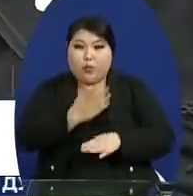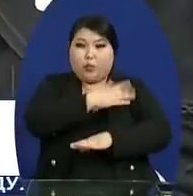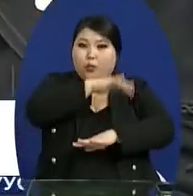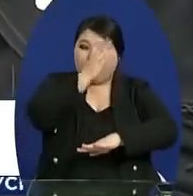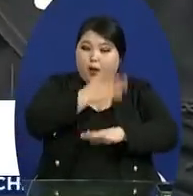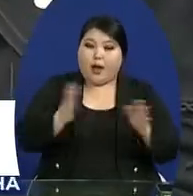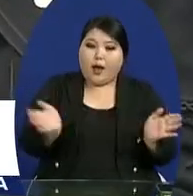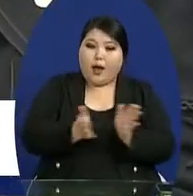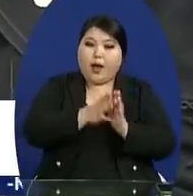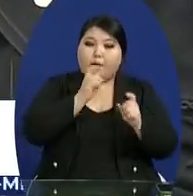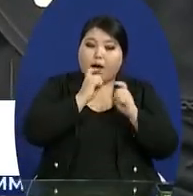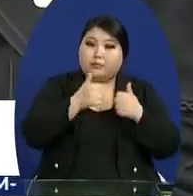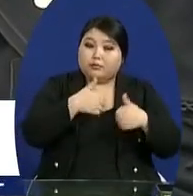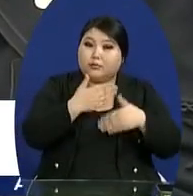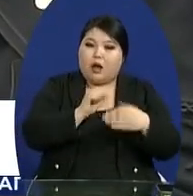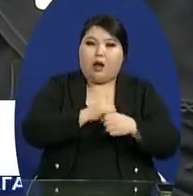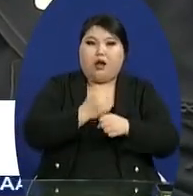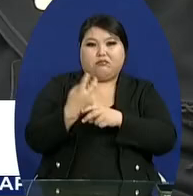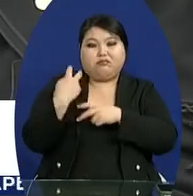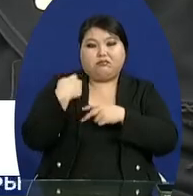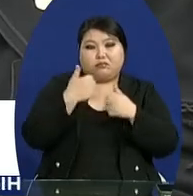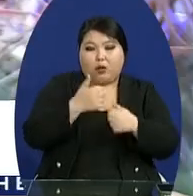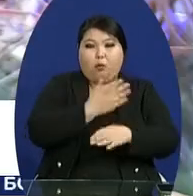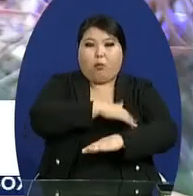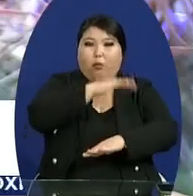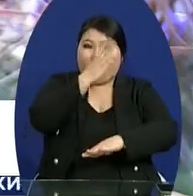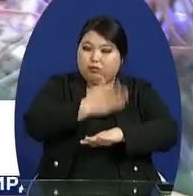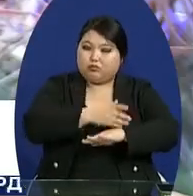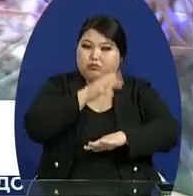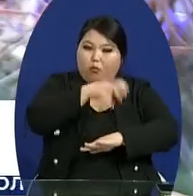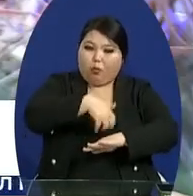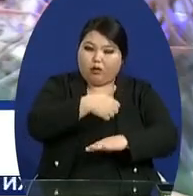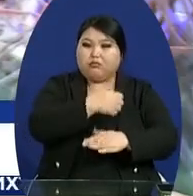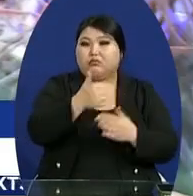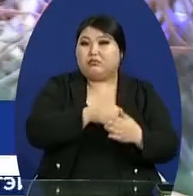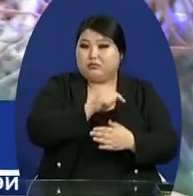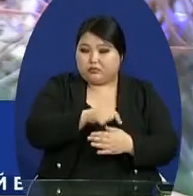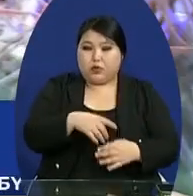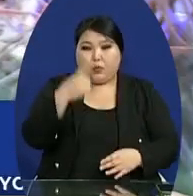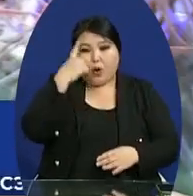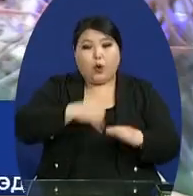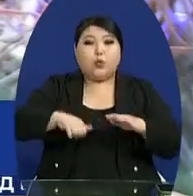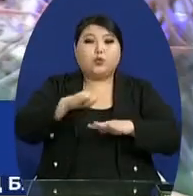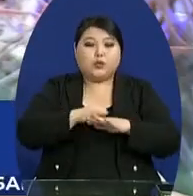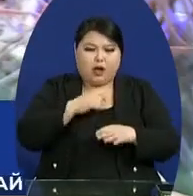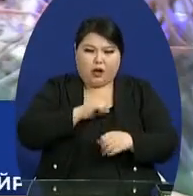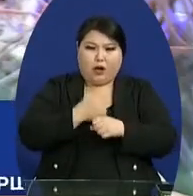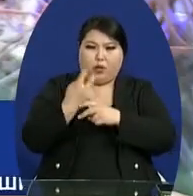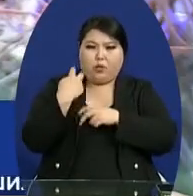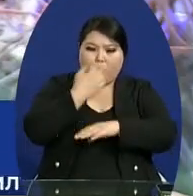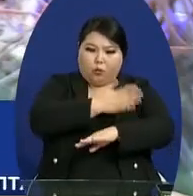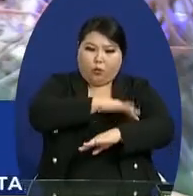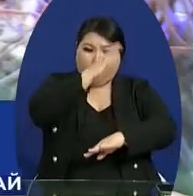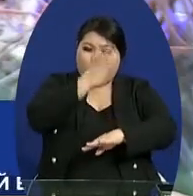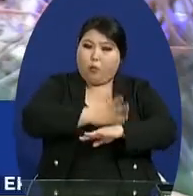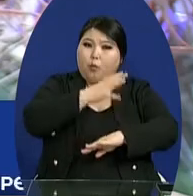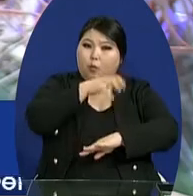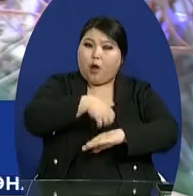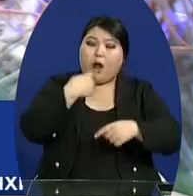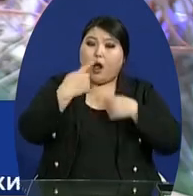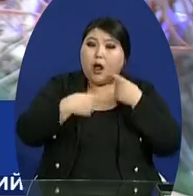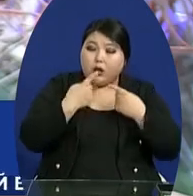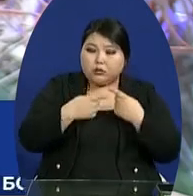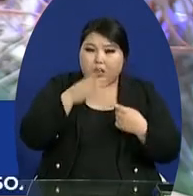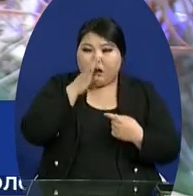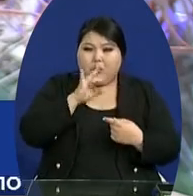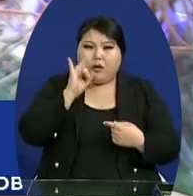нь хариуцлагатай уул уурхайг бий болгох асуудал юм а. А Монгол улсын хэмжээнд бол хариуцлагатай уул уурхай асуудал яригдээд бол